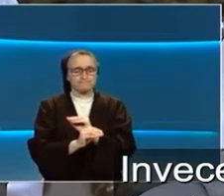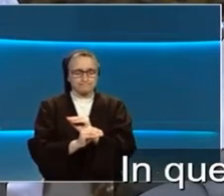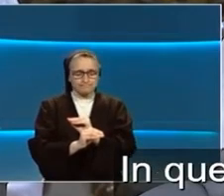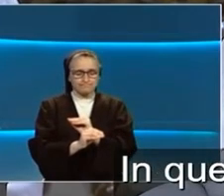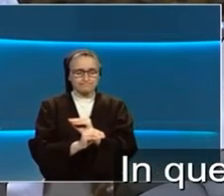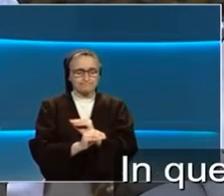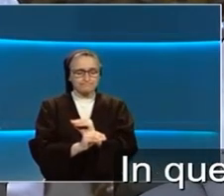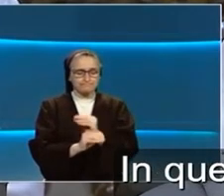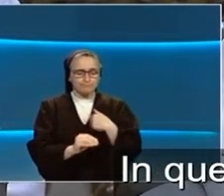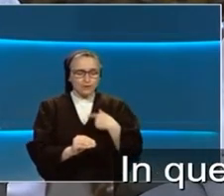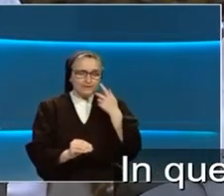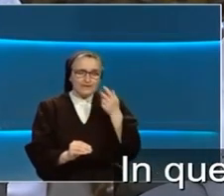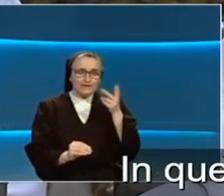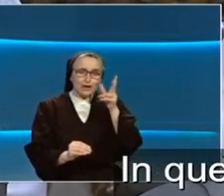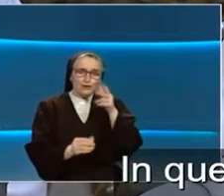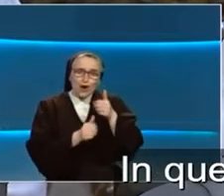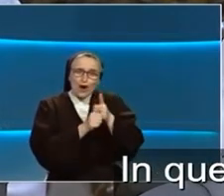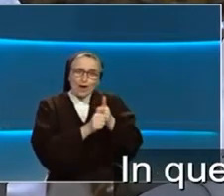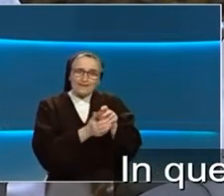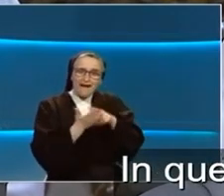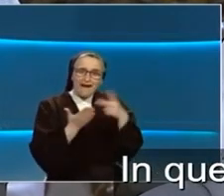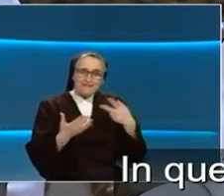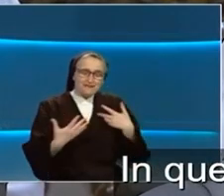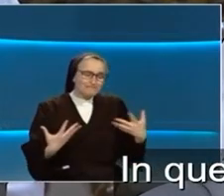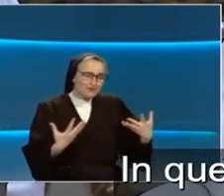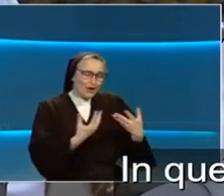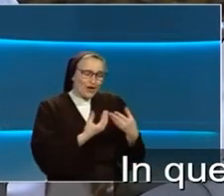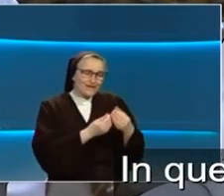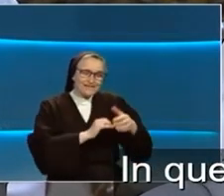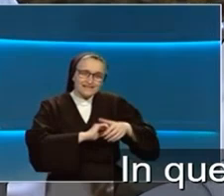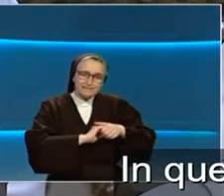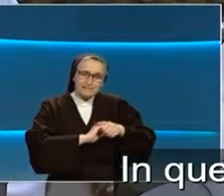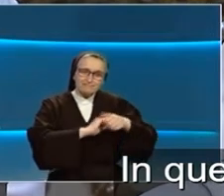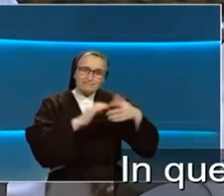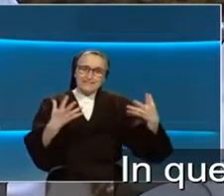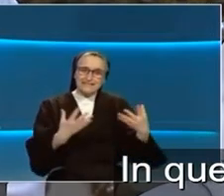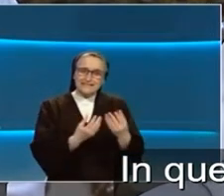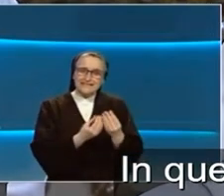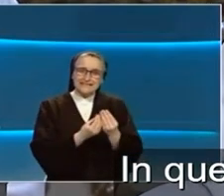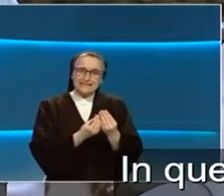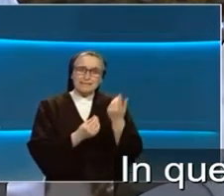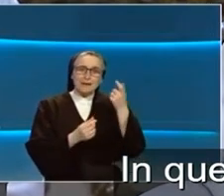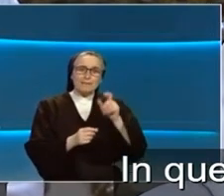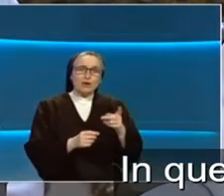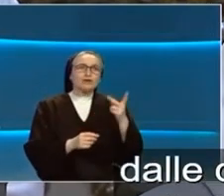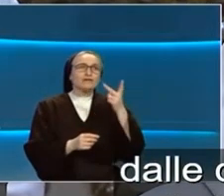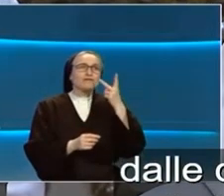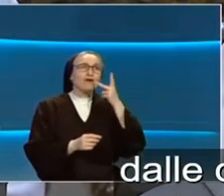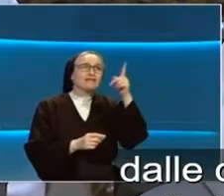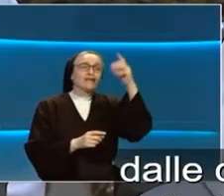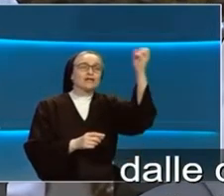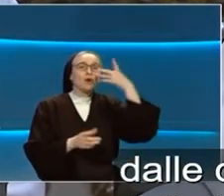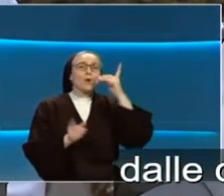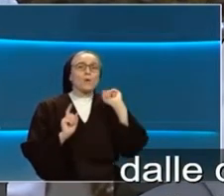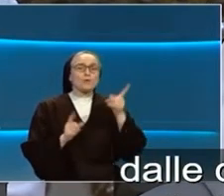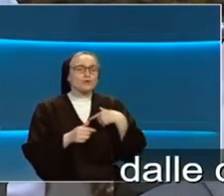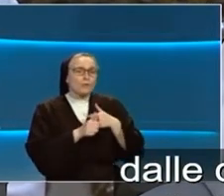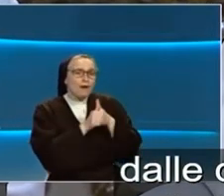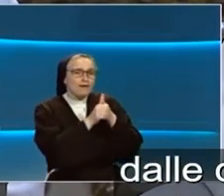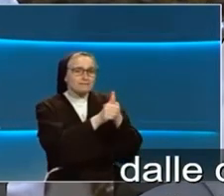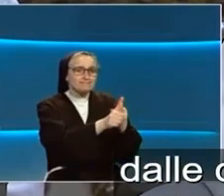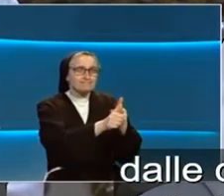복음 속에 등장하는 여인들의 손의 인도에 따라서 어둠 속에서 솟아오르는 하느님의